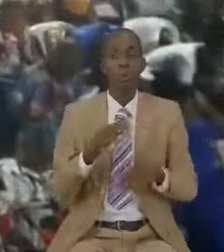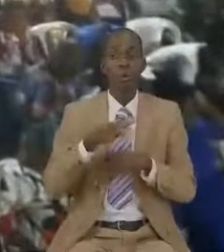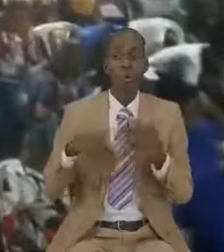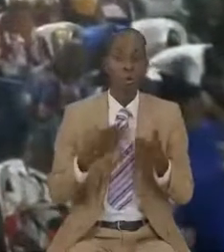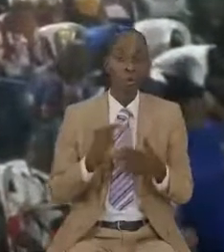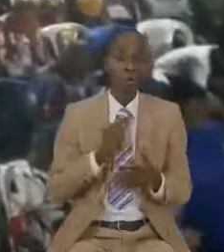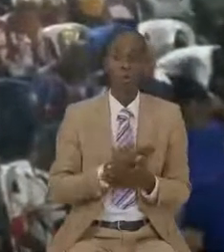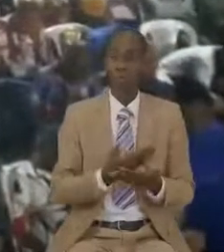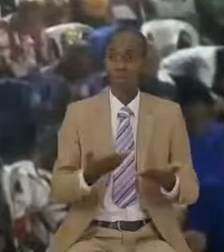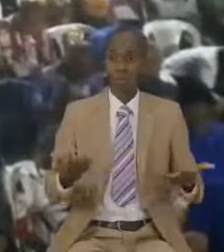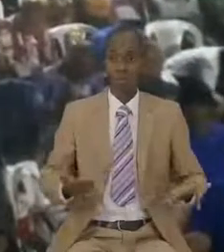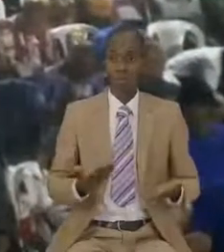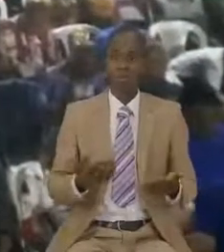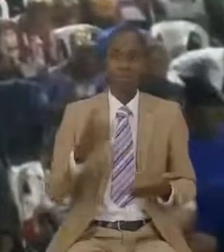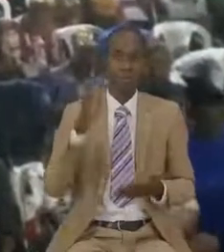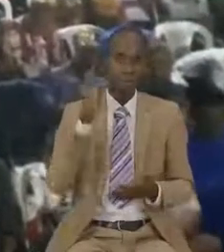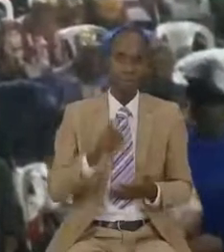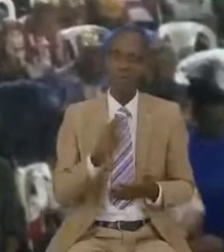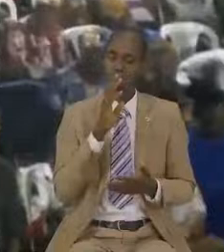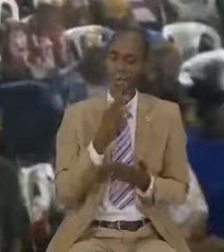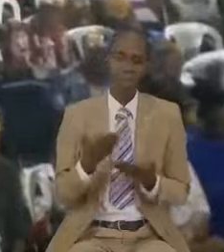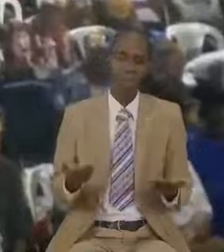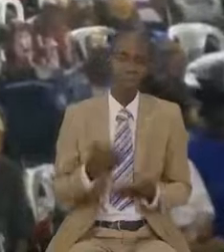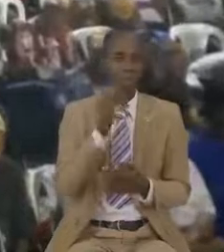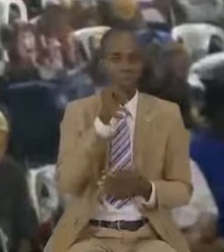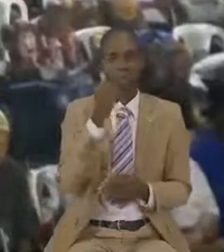Nous serons rassemblés demain.